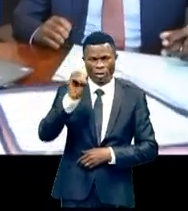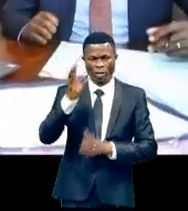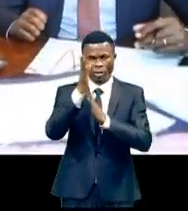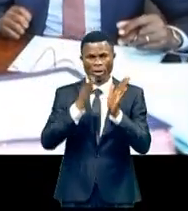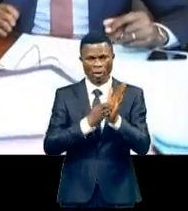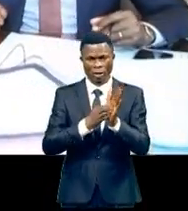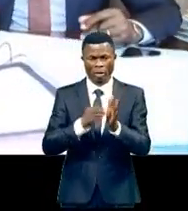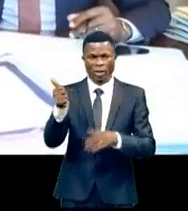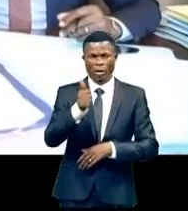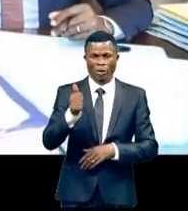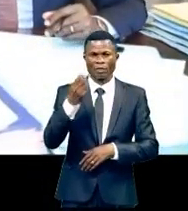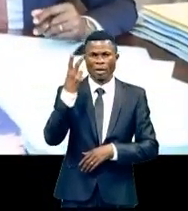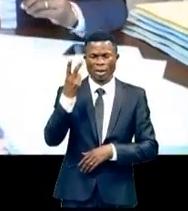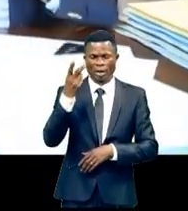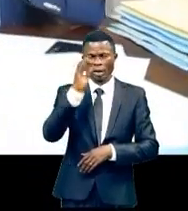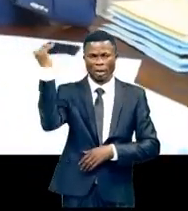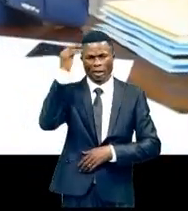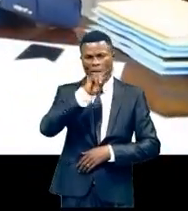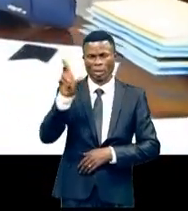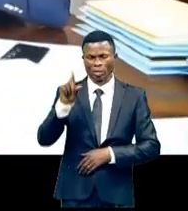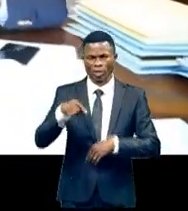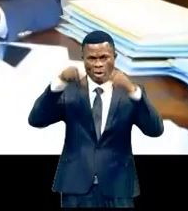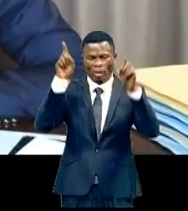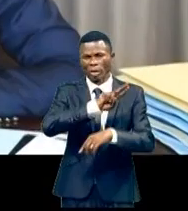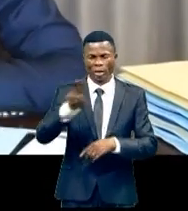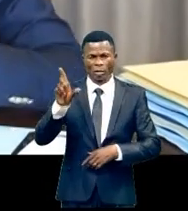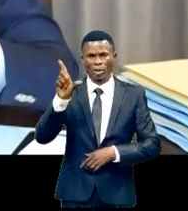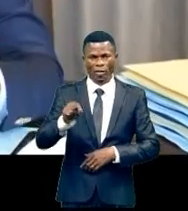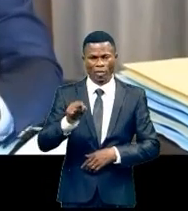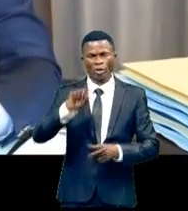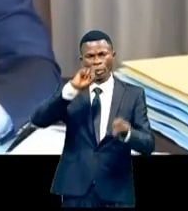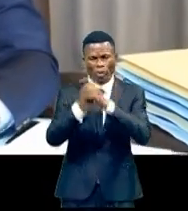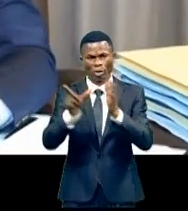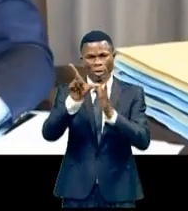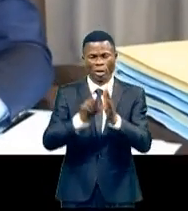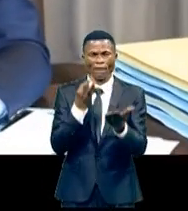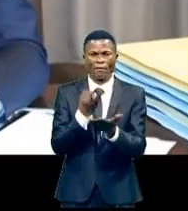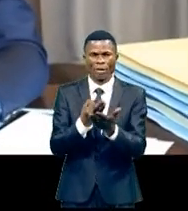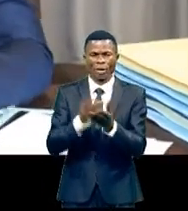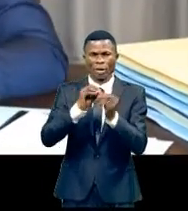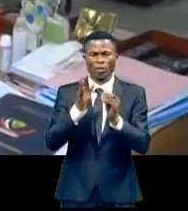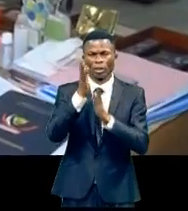20/019 du 24 décembre 2020 pour l'exercice 2020, modifiant la loi des finances numéro